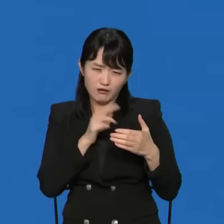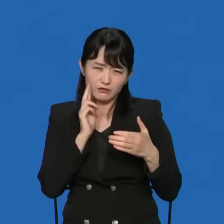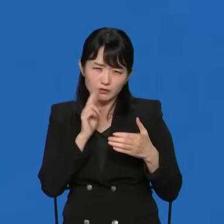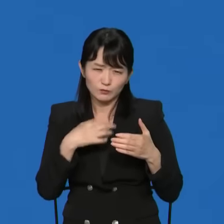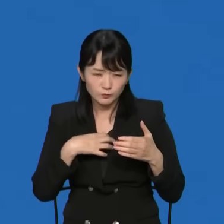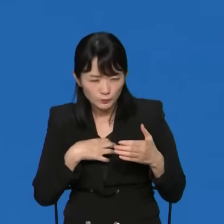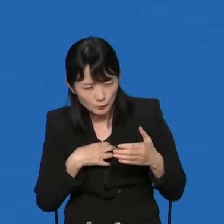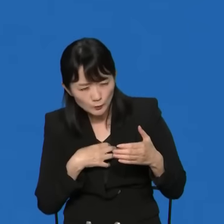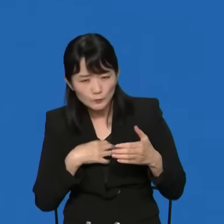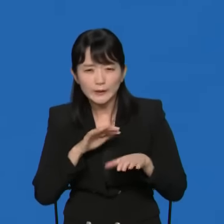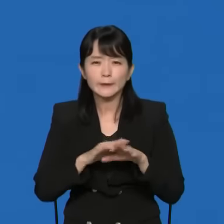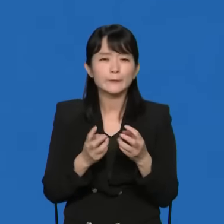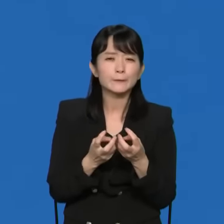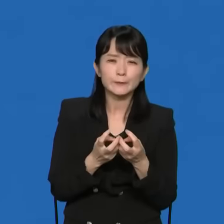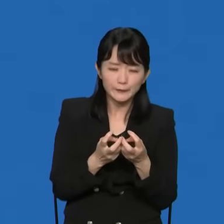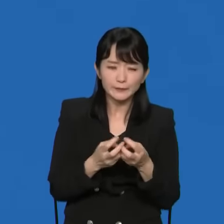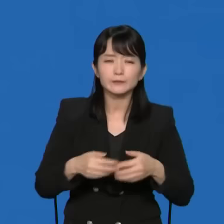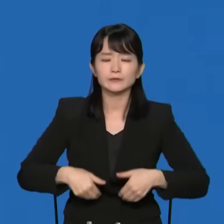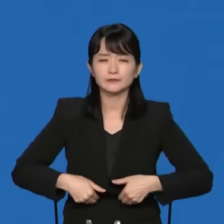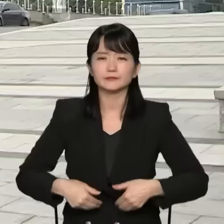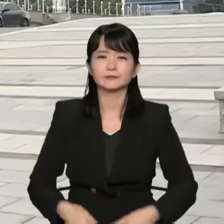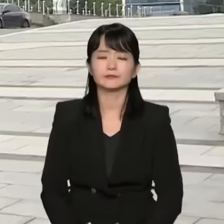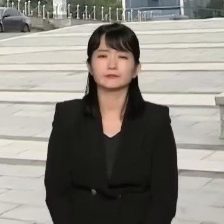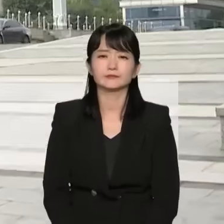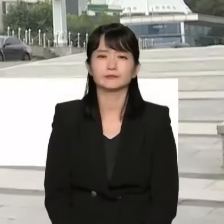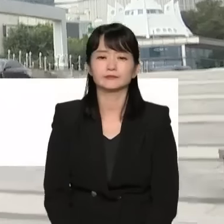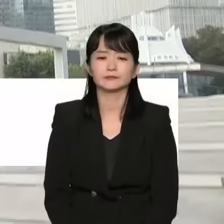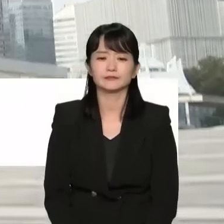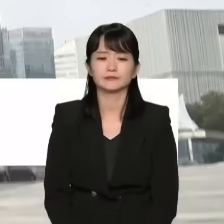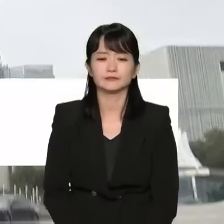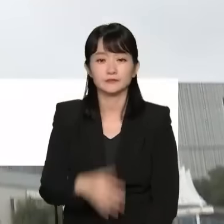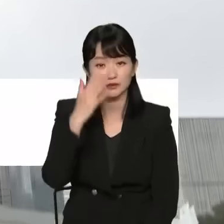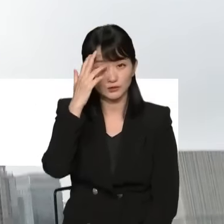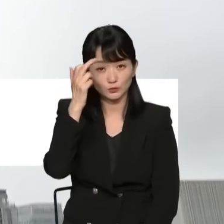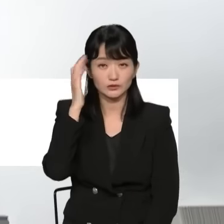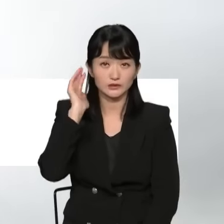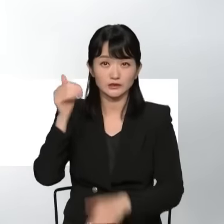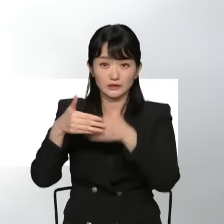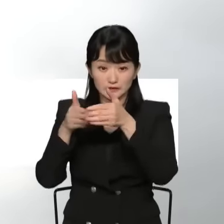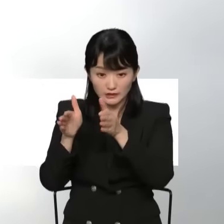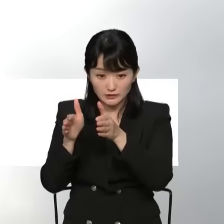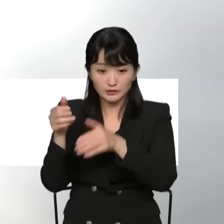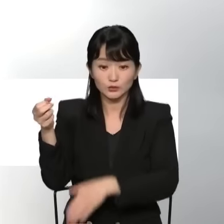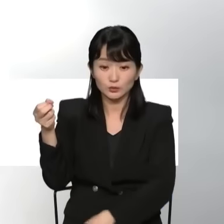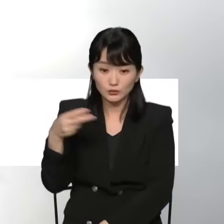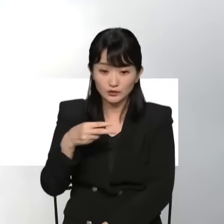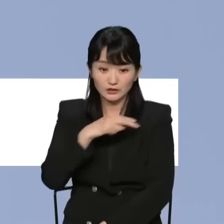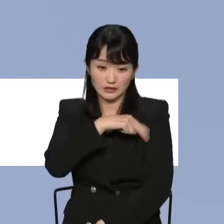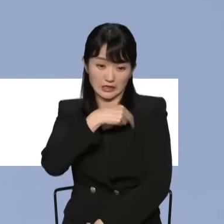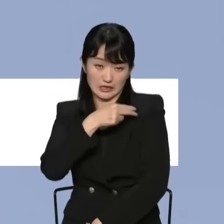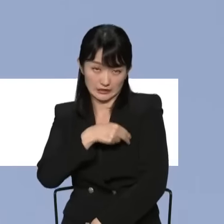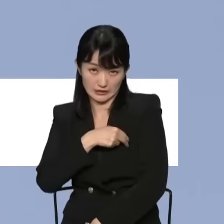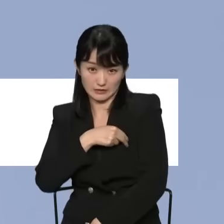우려하며 출구 전략이 필요하다고 말합니다. 용산 대통령실이라든지 합참에 이런 그